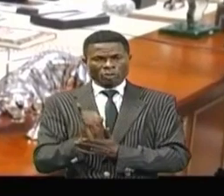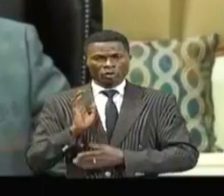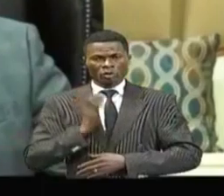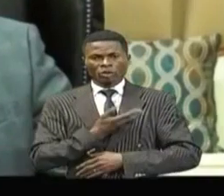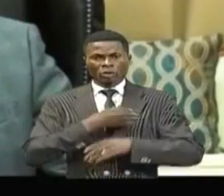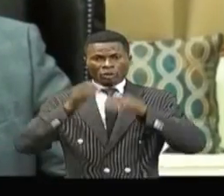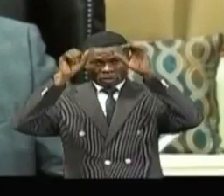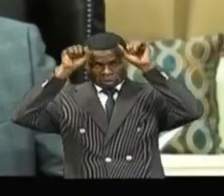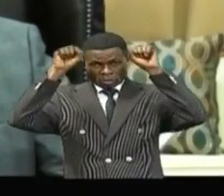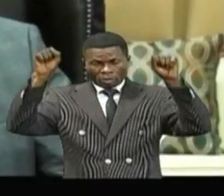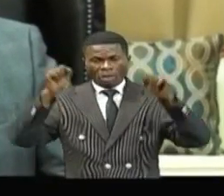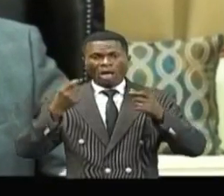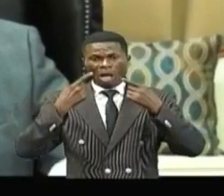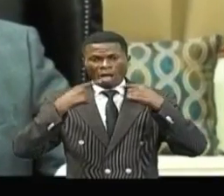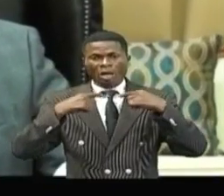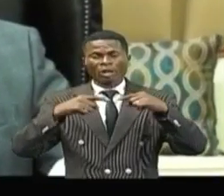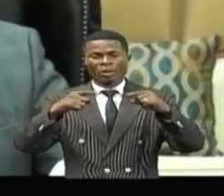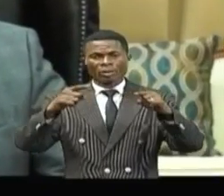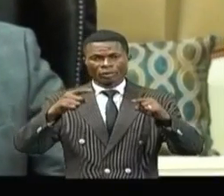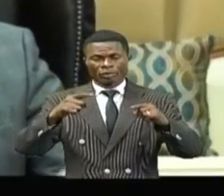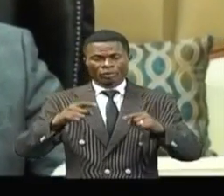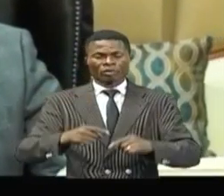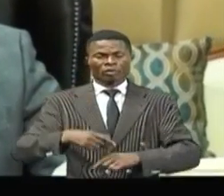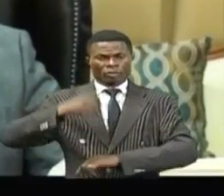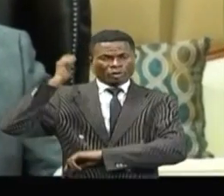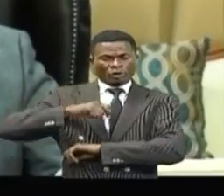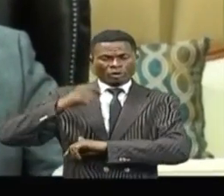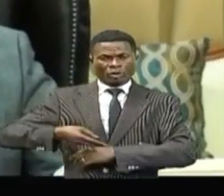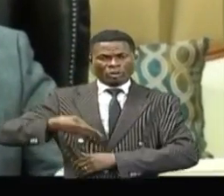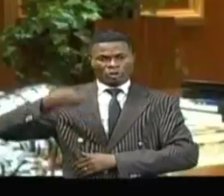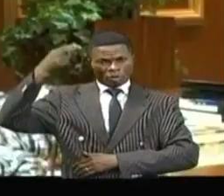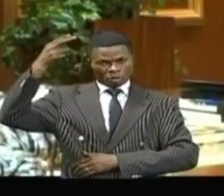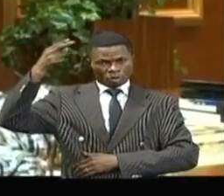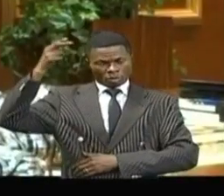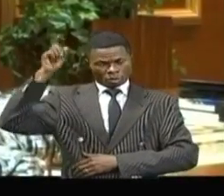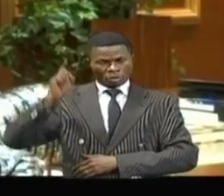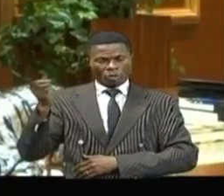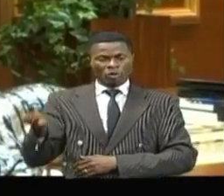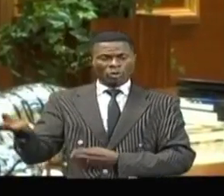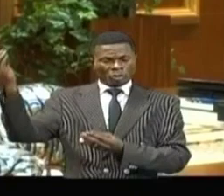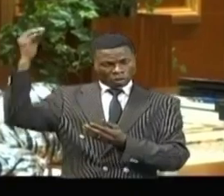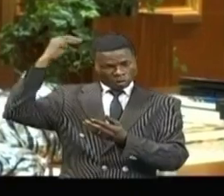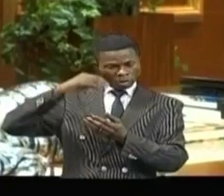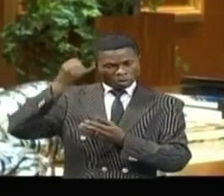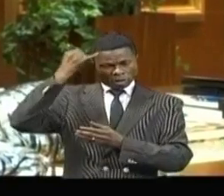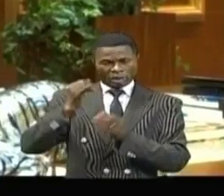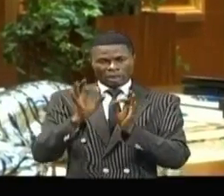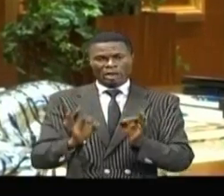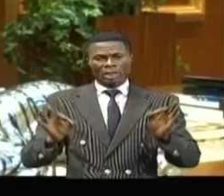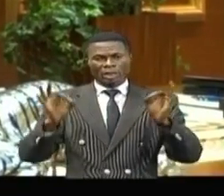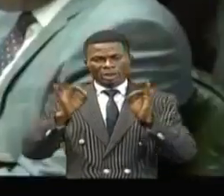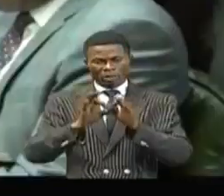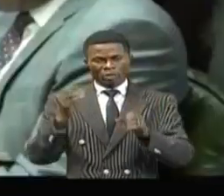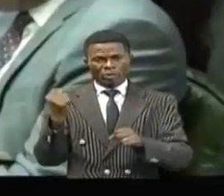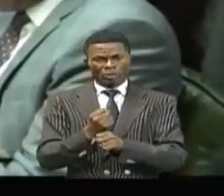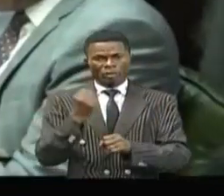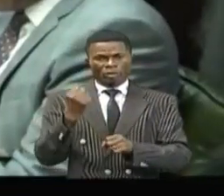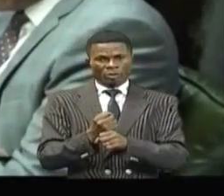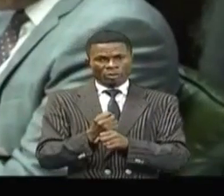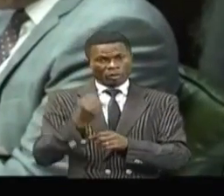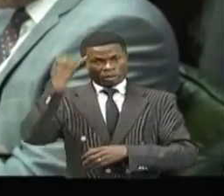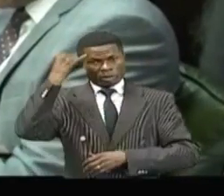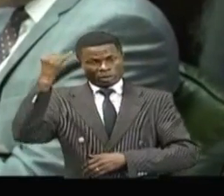a tenu à rappeler que ces hauts magistrats devraient intégrer l'idée fondamentale de service dans le sens